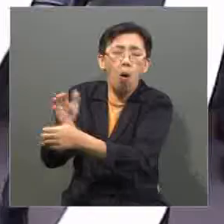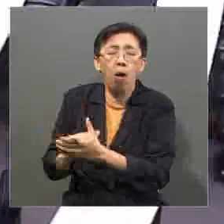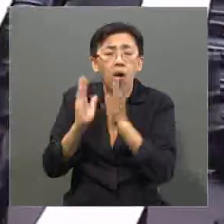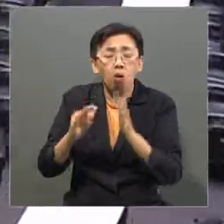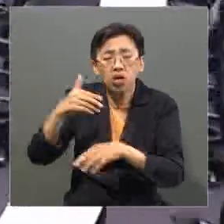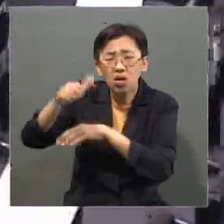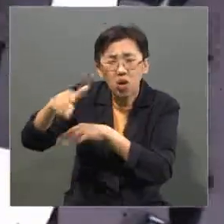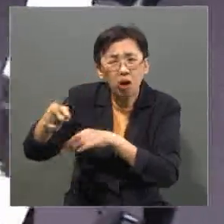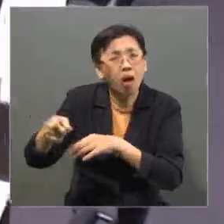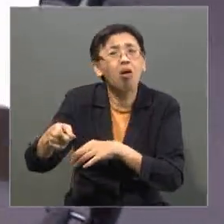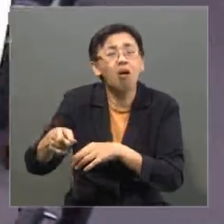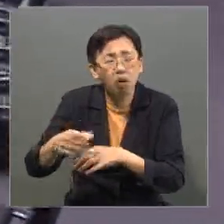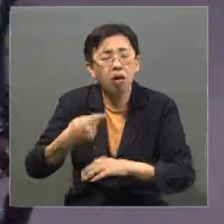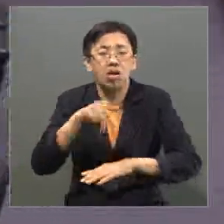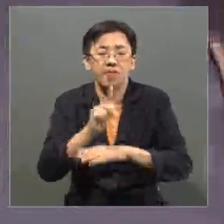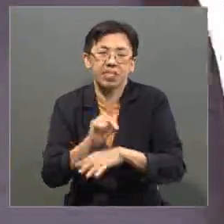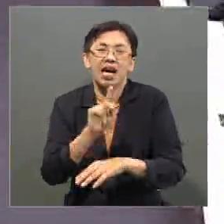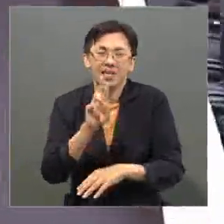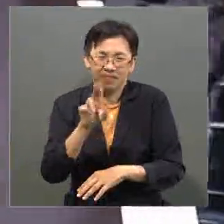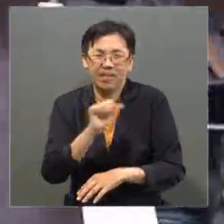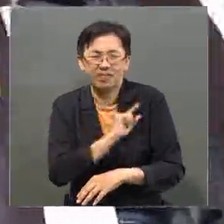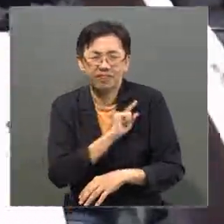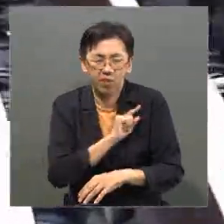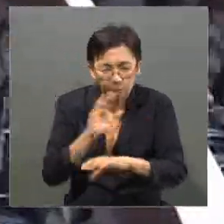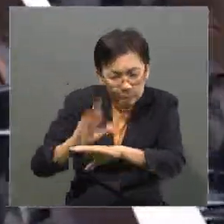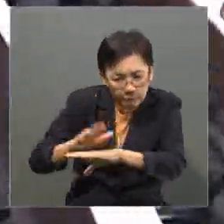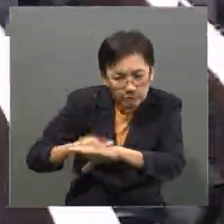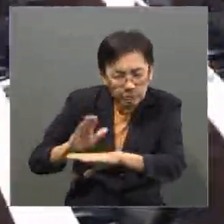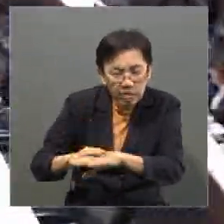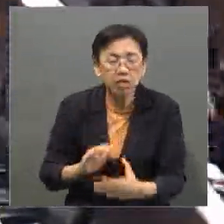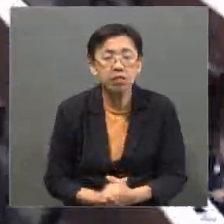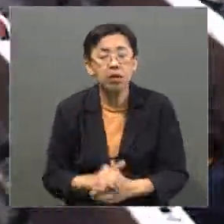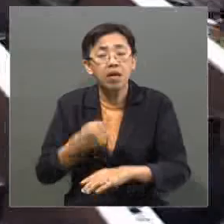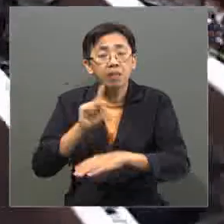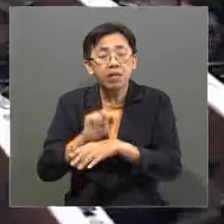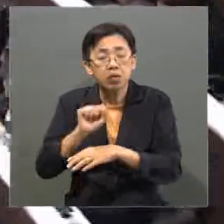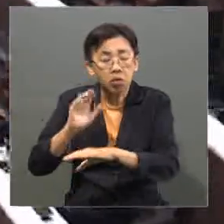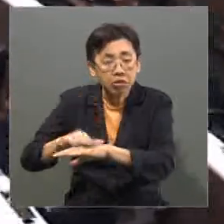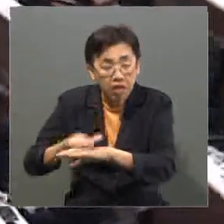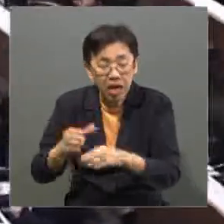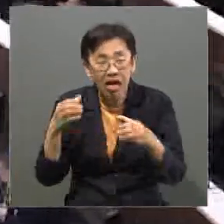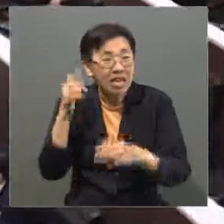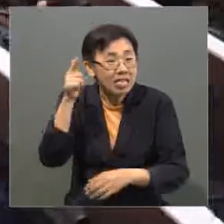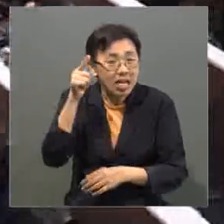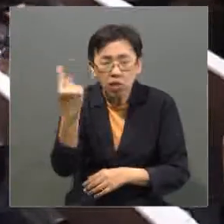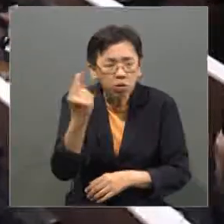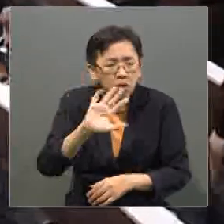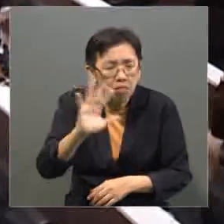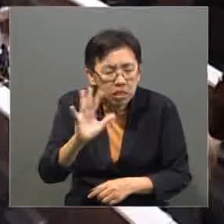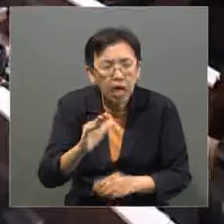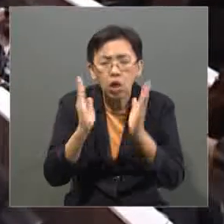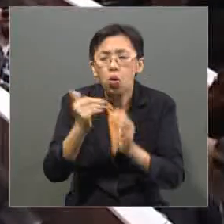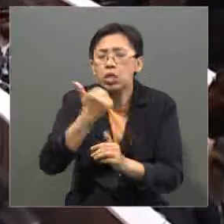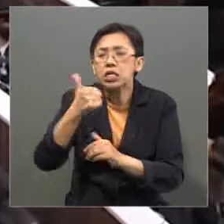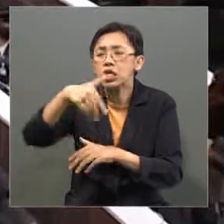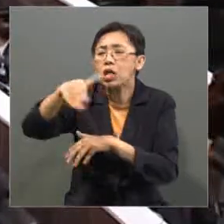านะครับก็เป็นหน้าที่ของประธานสภาที่จะต้องมีการกล่าวตักเตือนนะไม่ใช่เฉพาะประเด็นของคุณทักษิณเท่านั้นนะครับแต่หมายรวมถึงบุคคลที่ไม่